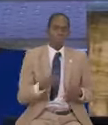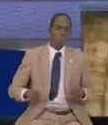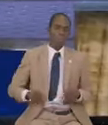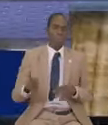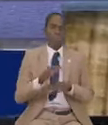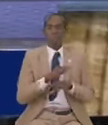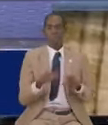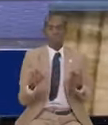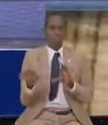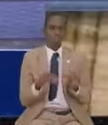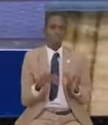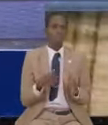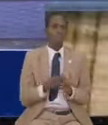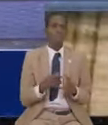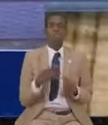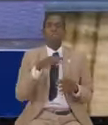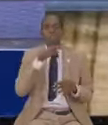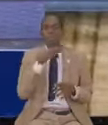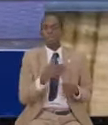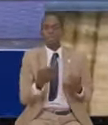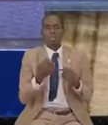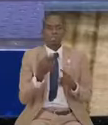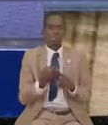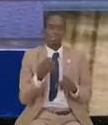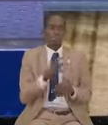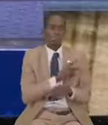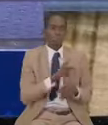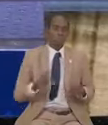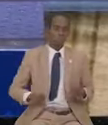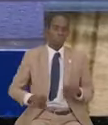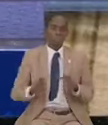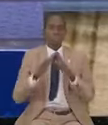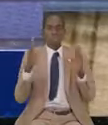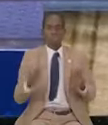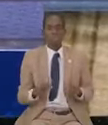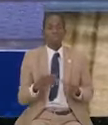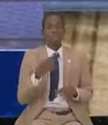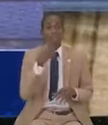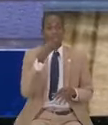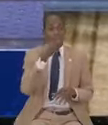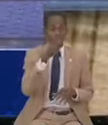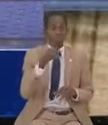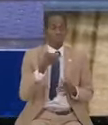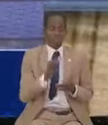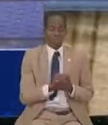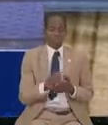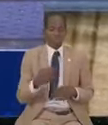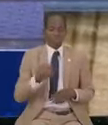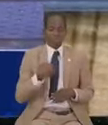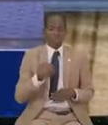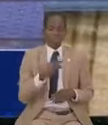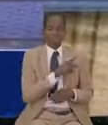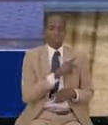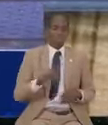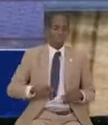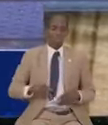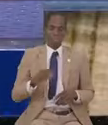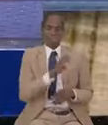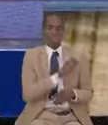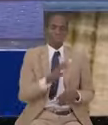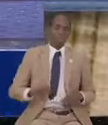d'iniquités venant du roi et donne-leur d'une autre que c'est moi le roi l'empereur je